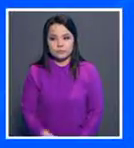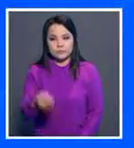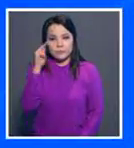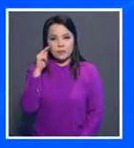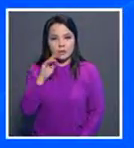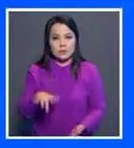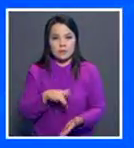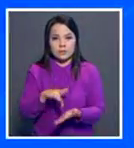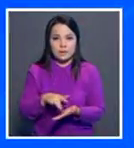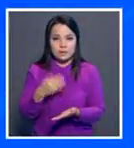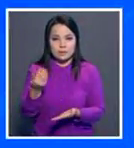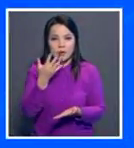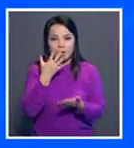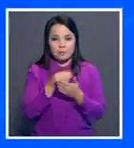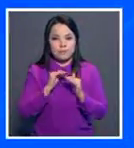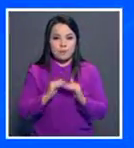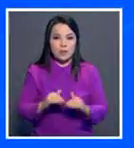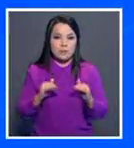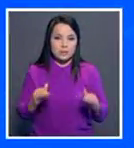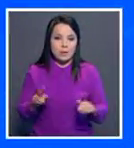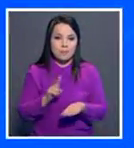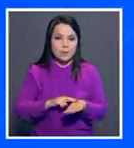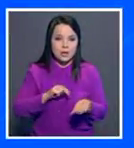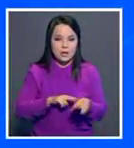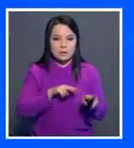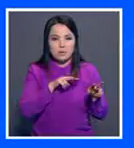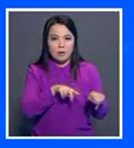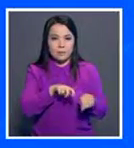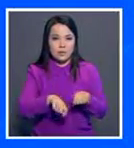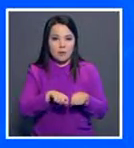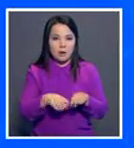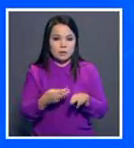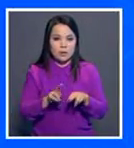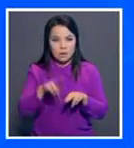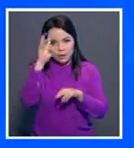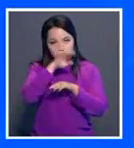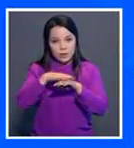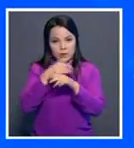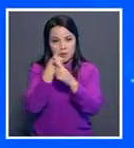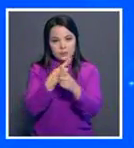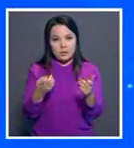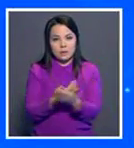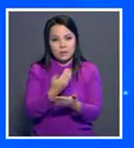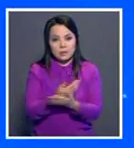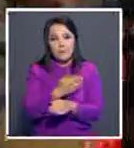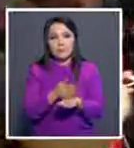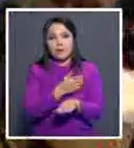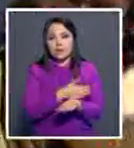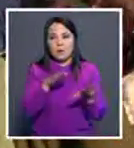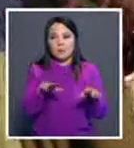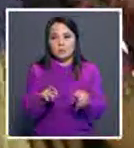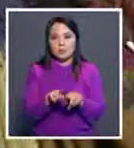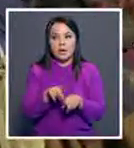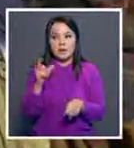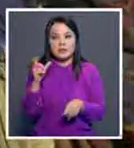Қытай астанасы Бейжіндегі балабақшалардың бірі полицияның назарына ілікті. Мемлекеттік Синьхуа агенттігінің хабарлауынша, мұнда тәрбиешілер бүлдіршіндерге